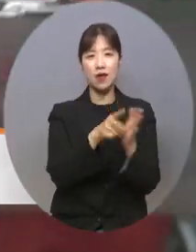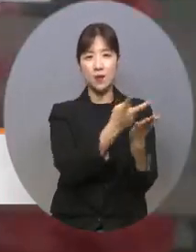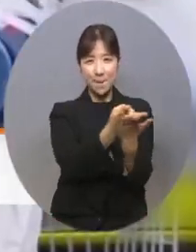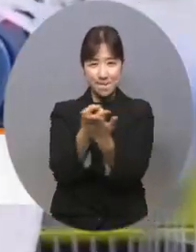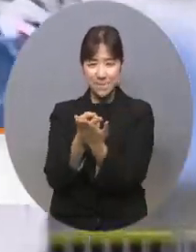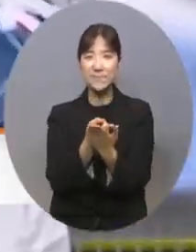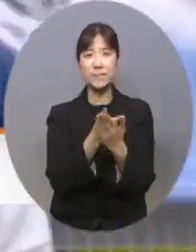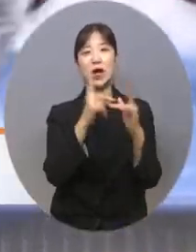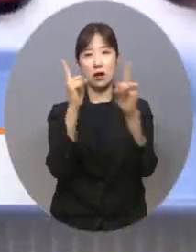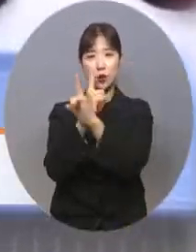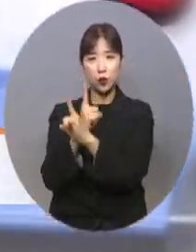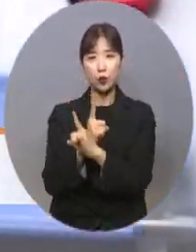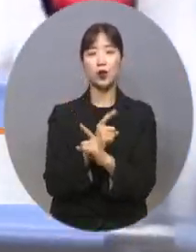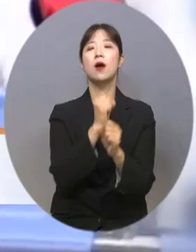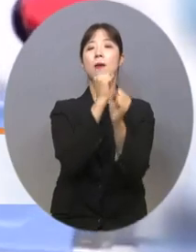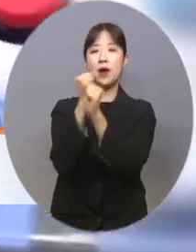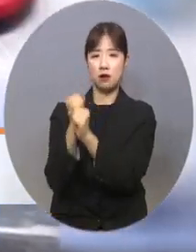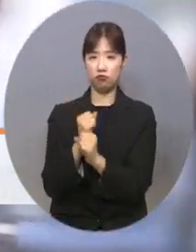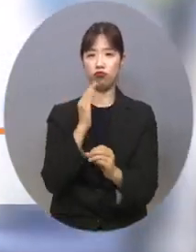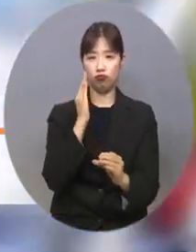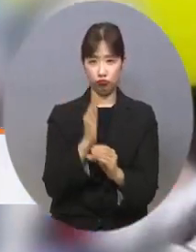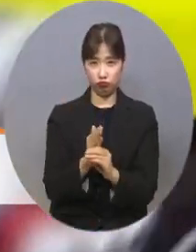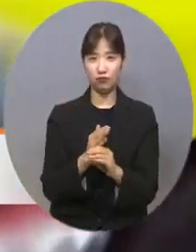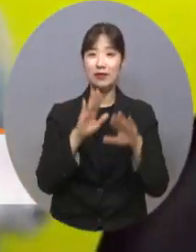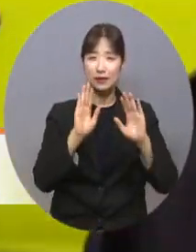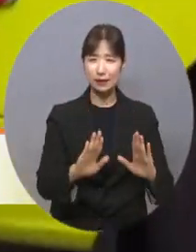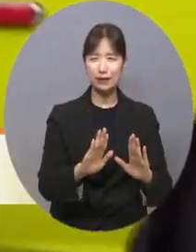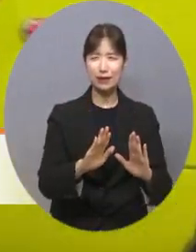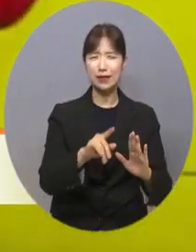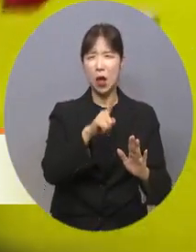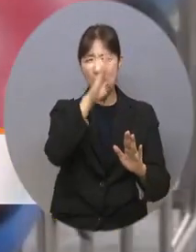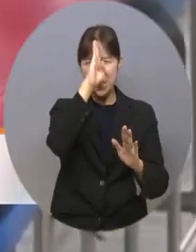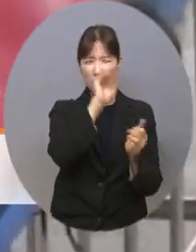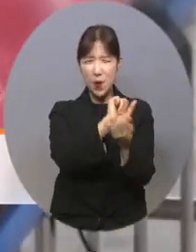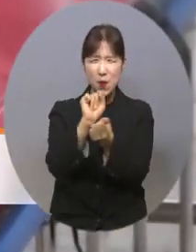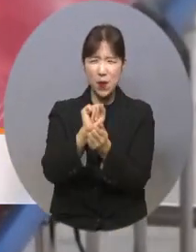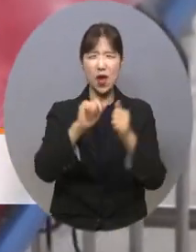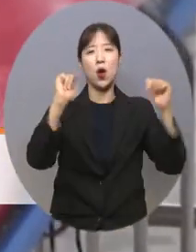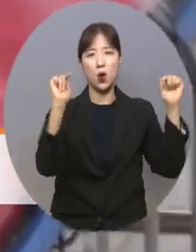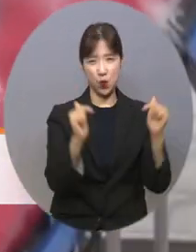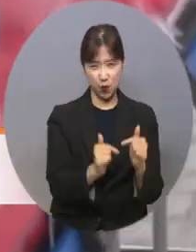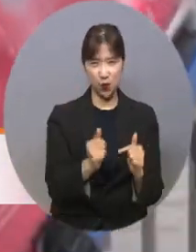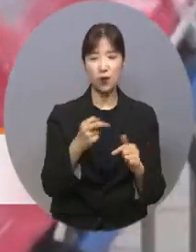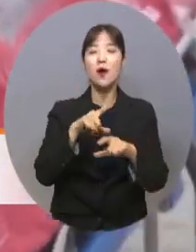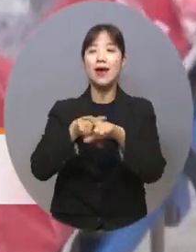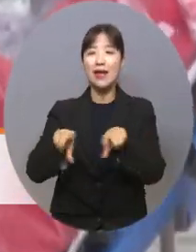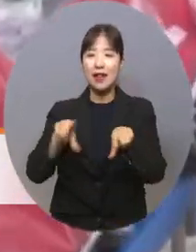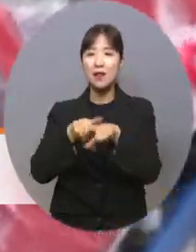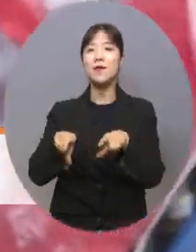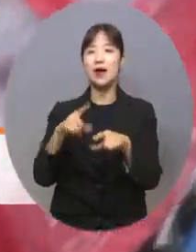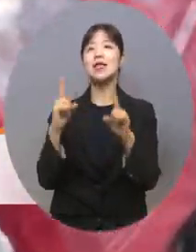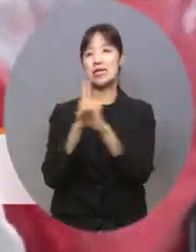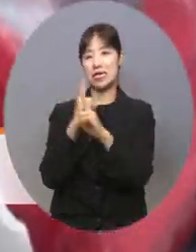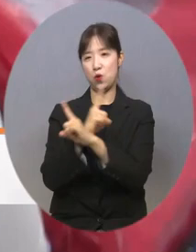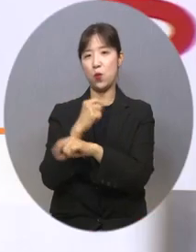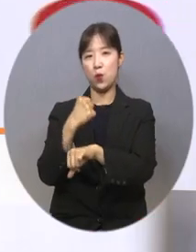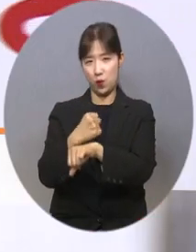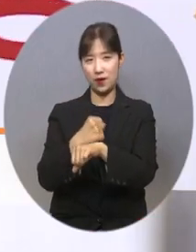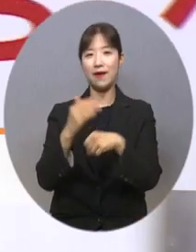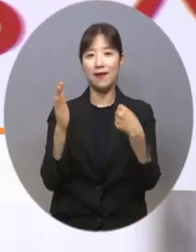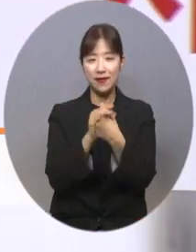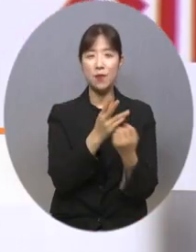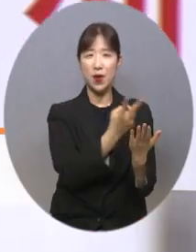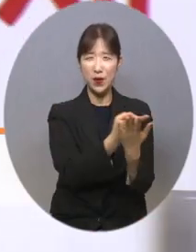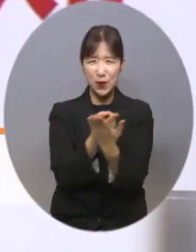인프라를 정비하고 있다며 유행의 감소 추세, 일반 의료체계로의 전환 등을 고려하면서 단계적으로